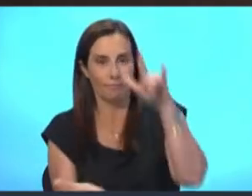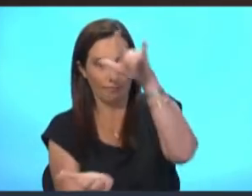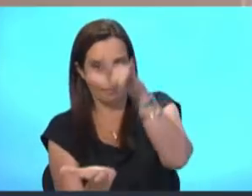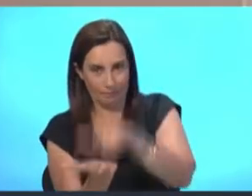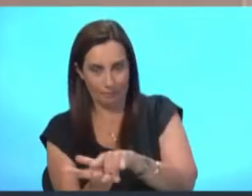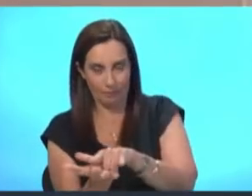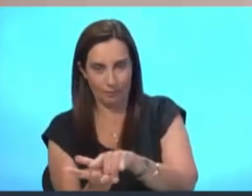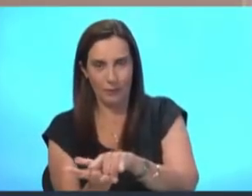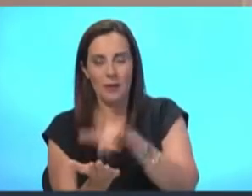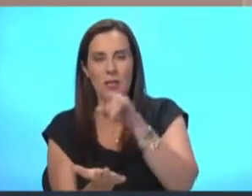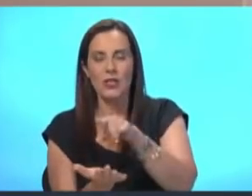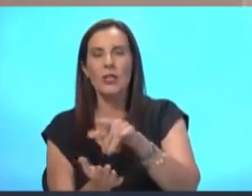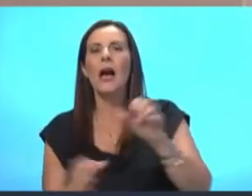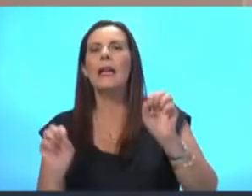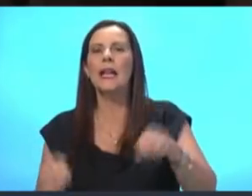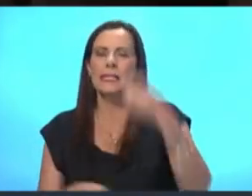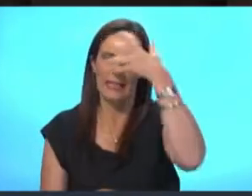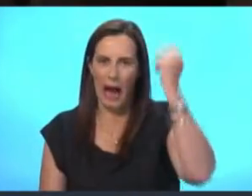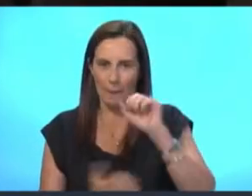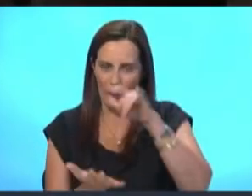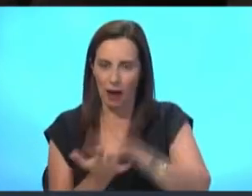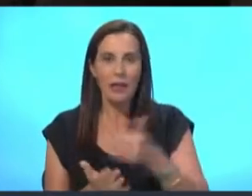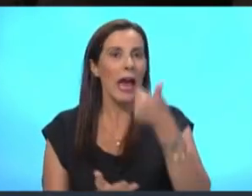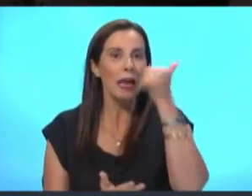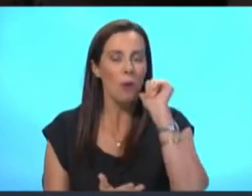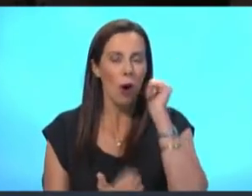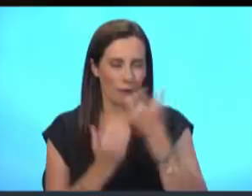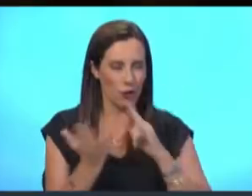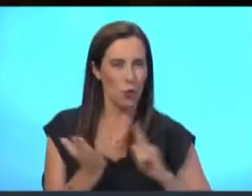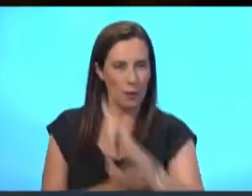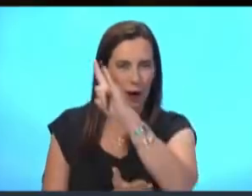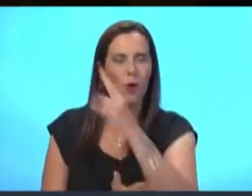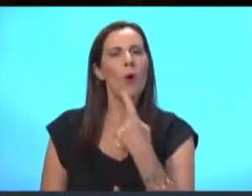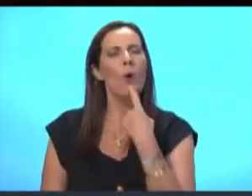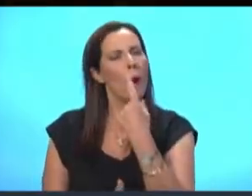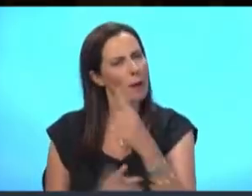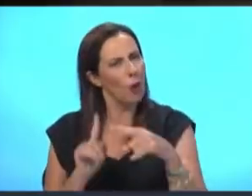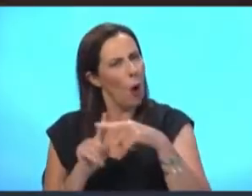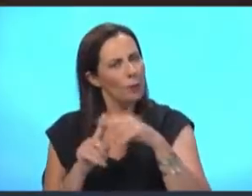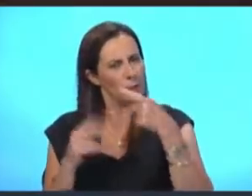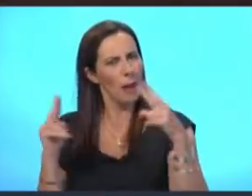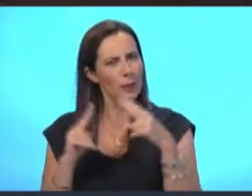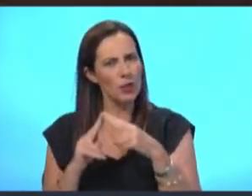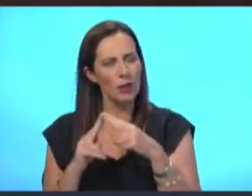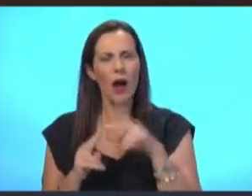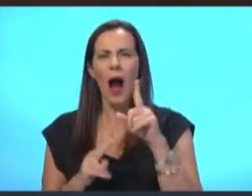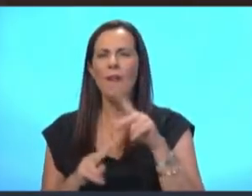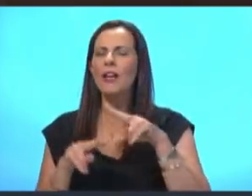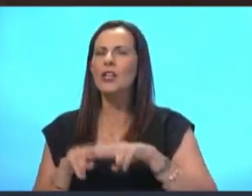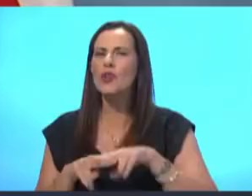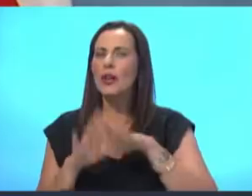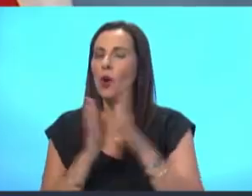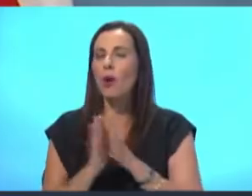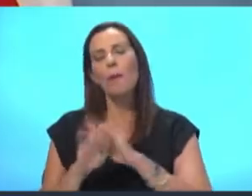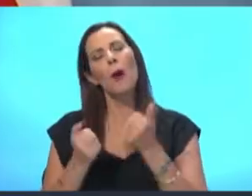האוויר האמריקני שעל האי הנשיא דונלד טראמפ. אתמול לפני המראתו הוא שידר אופטימיות לקראת הפגישה, אך השאיר את כל האופציות